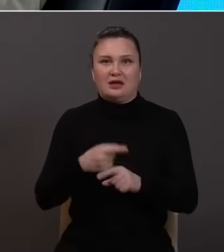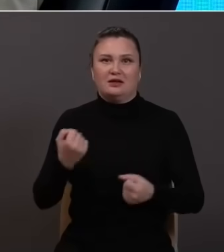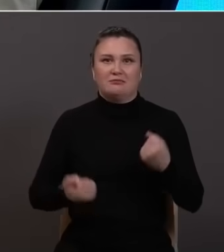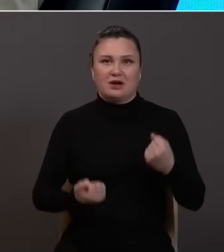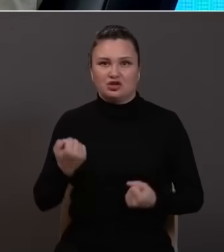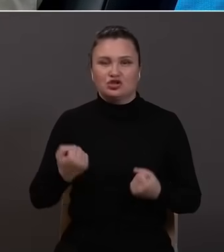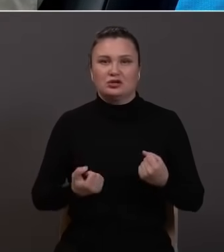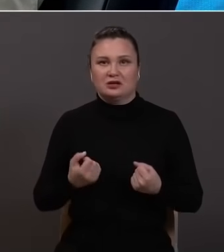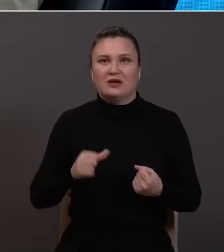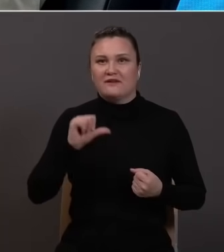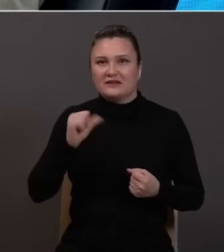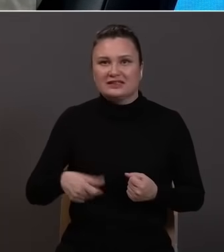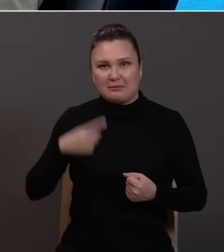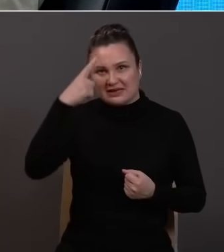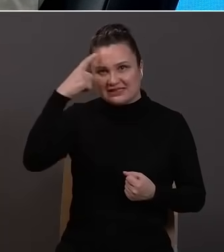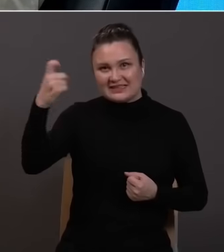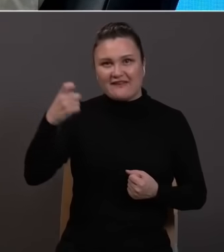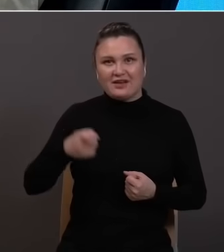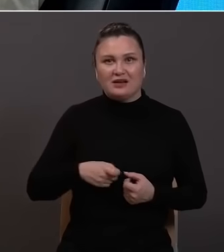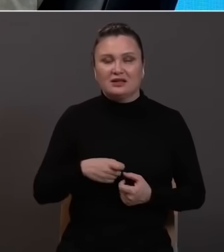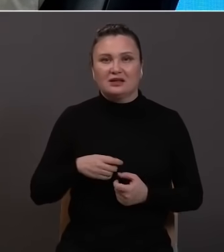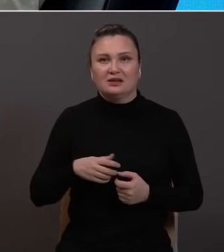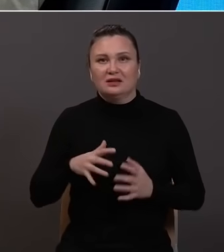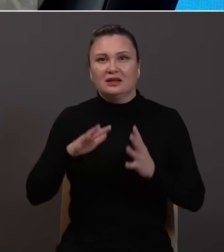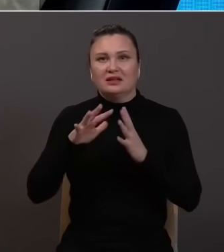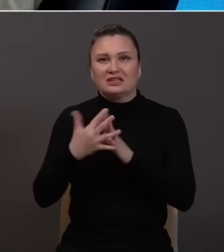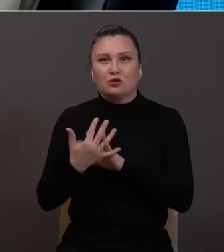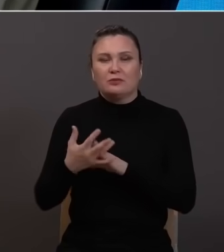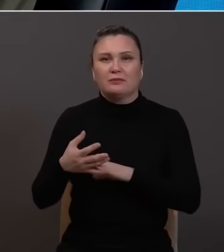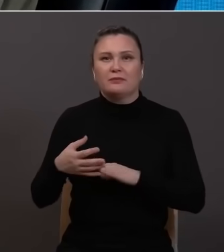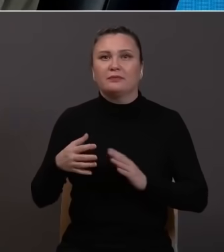машинах в самый северный населенный пункт,